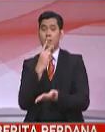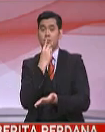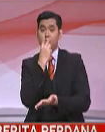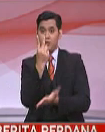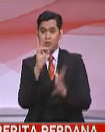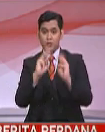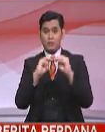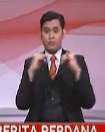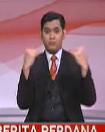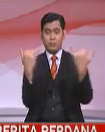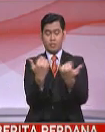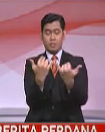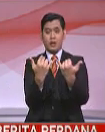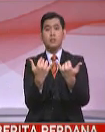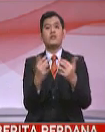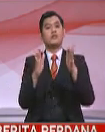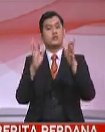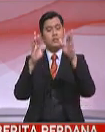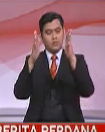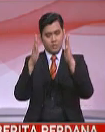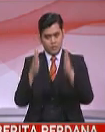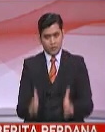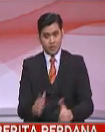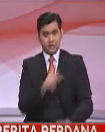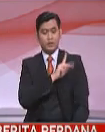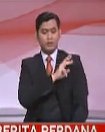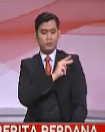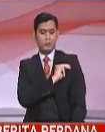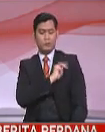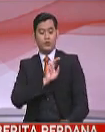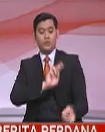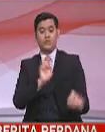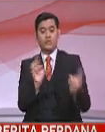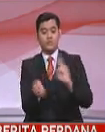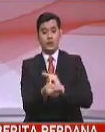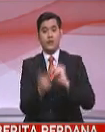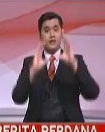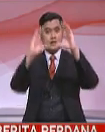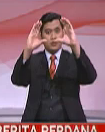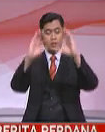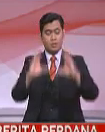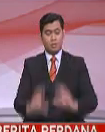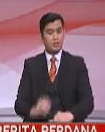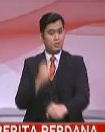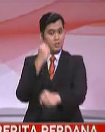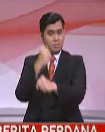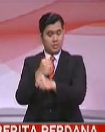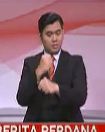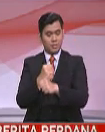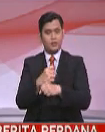warga kementerian dapat mengadaptasi dengan perubahan cara kerja dalam norma baharu.